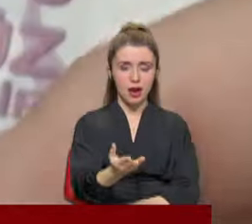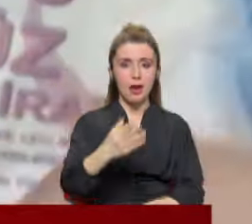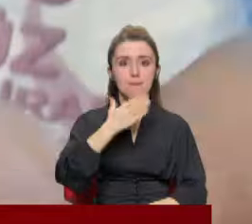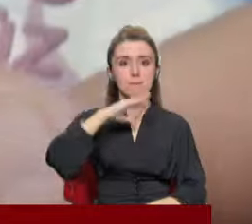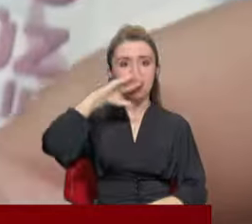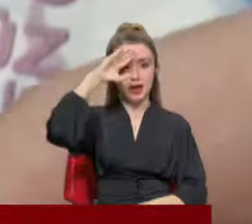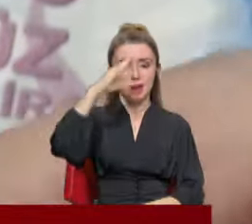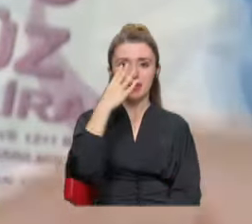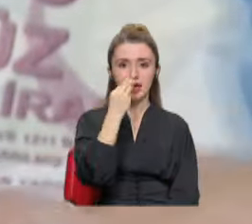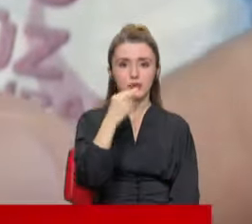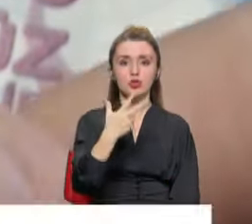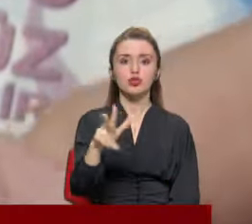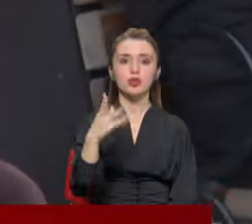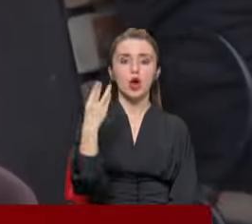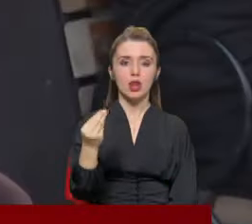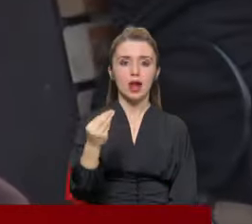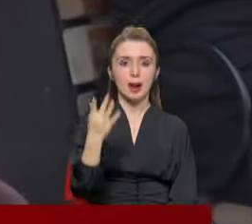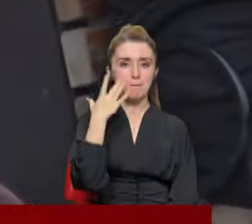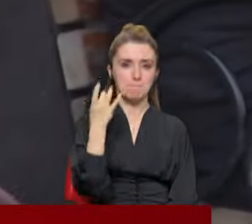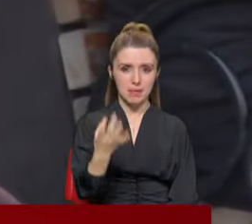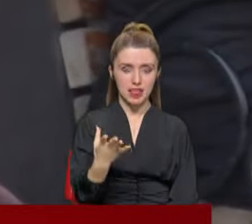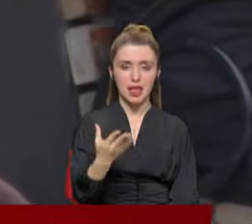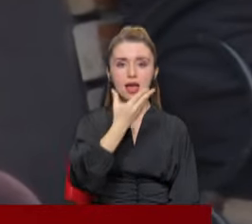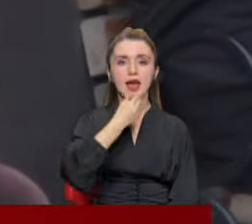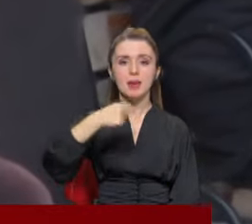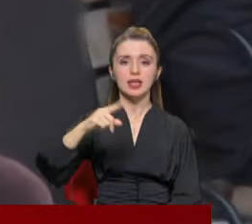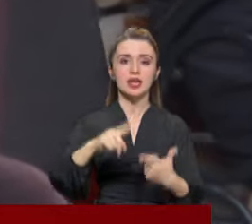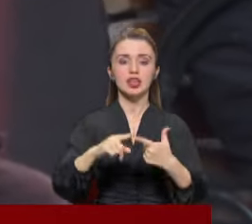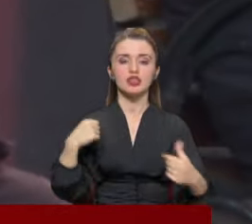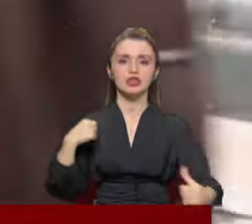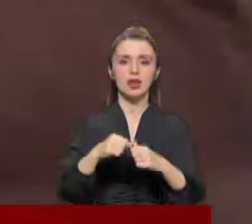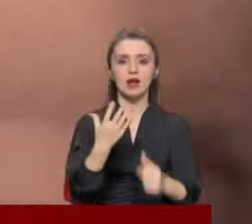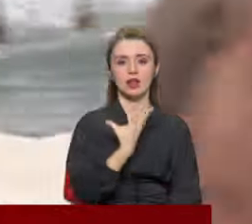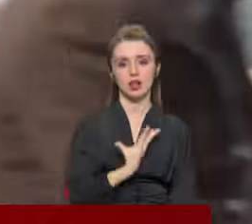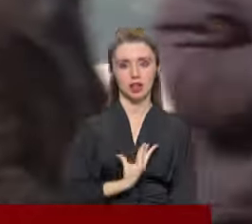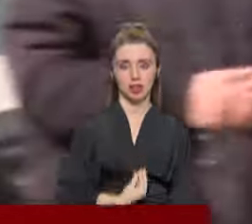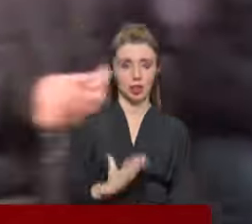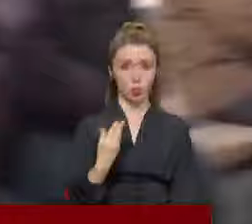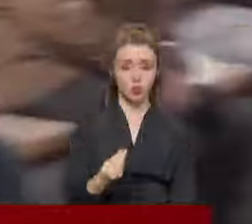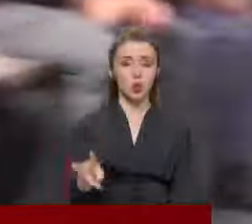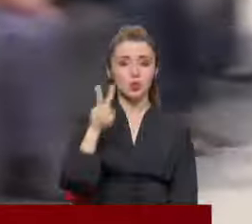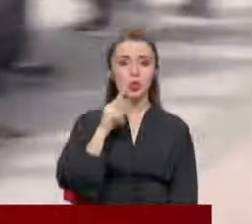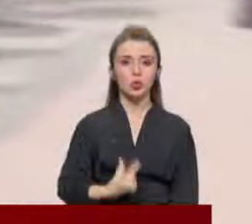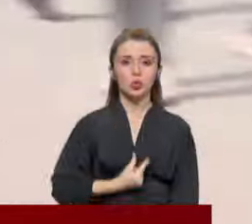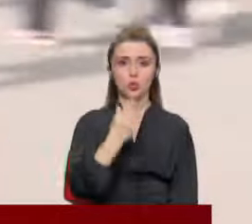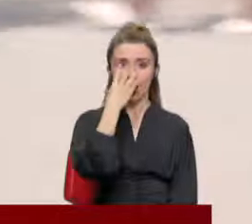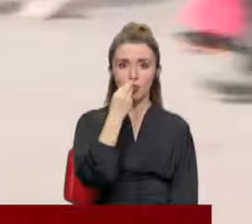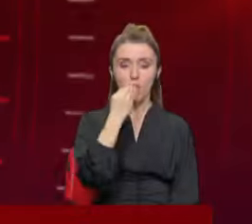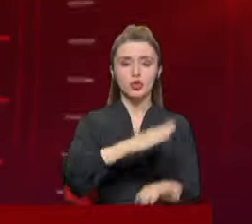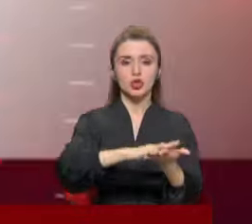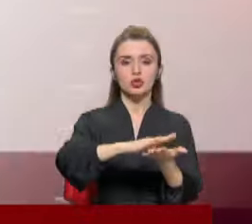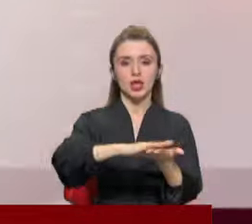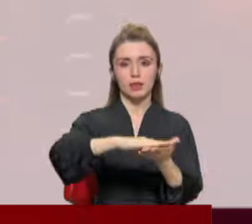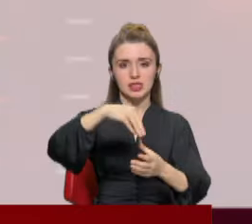Bayram ikramiyesi de 3 bin lira olarak belirlendi. Emekli ikinci kez hayal kırıklığına uğradı. Son umut, promosyon